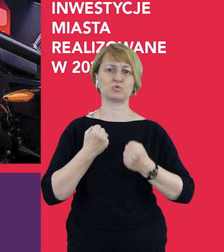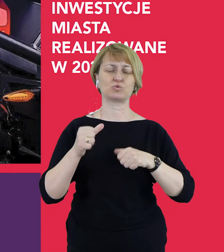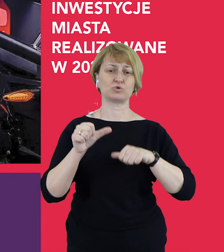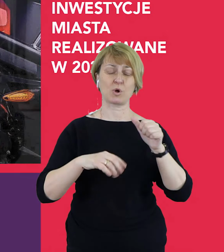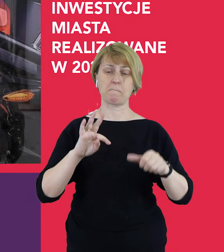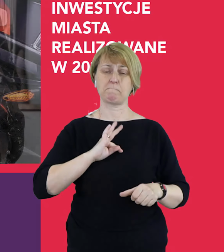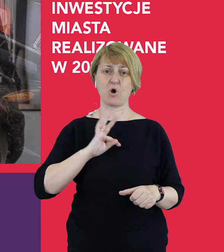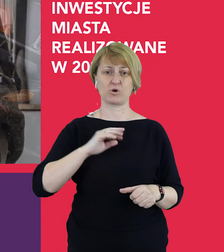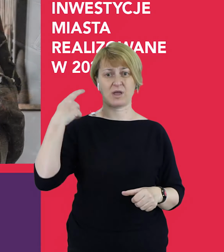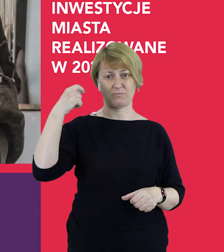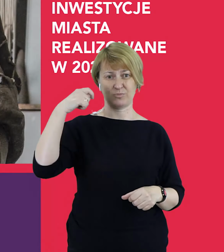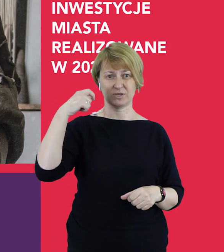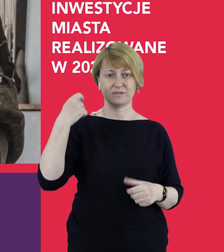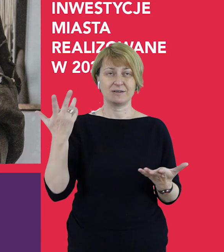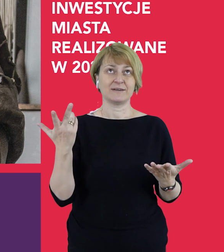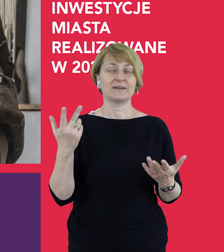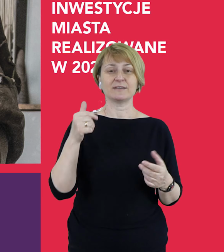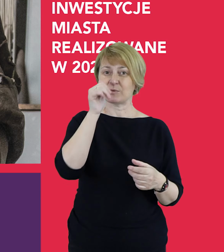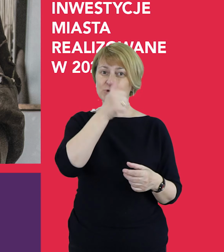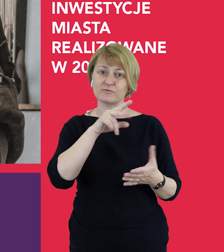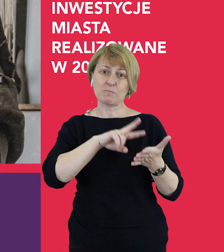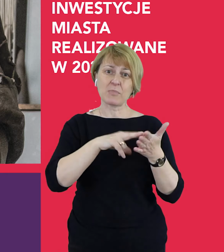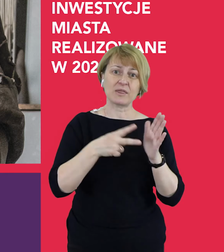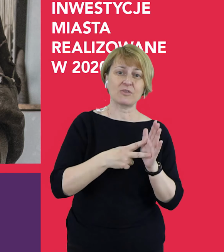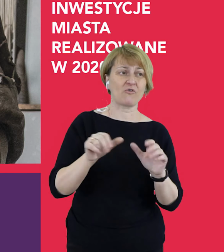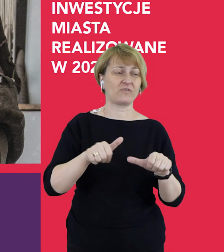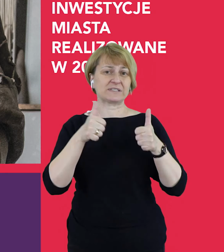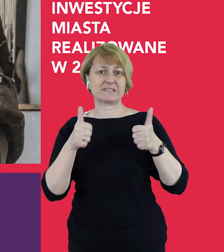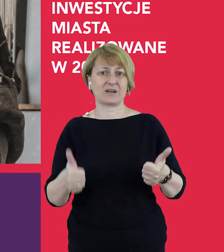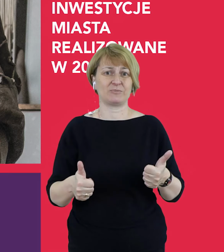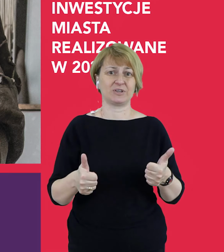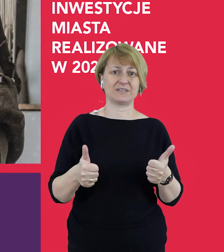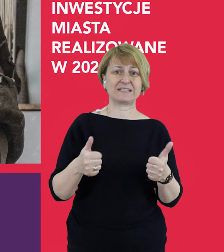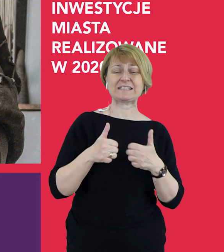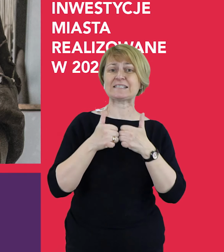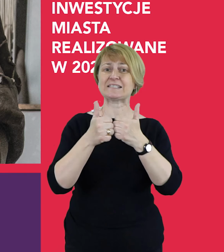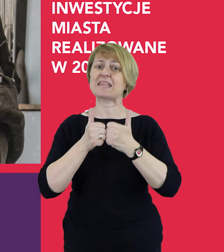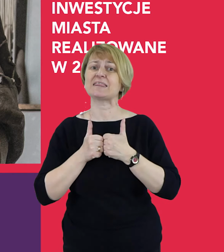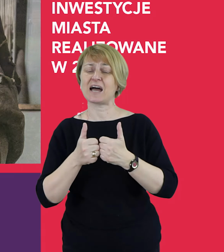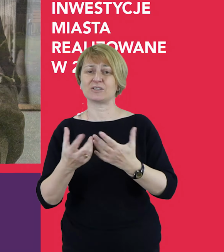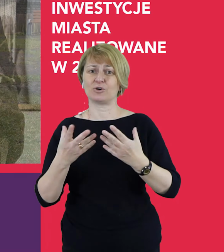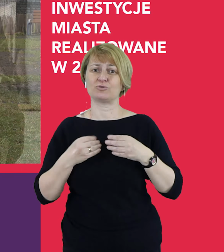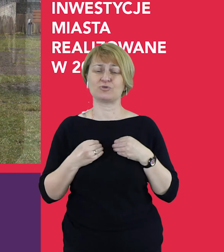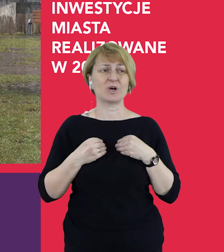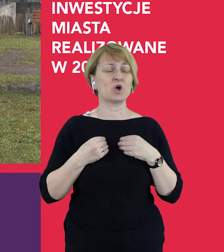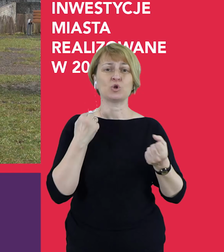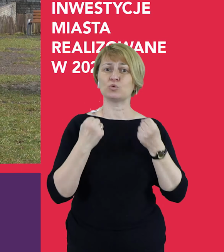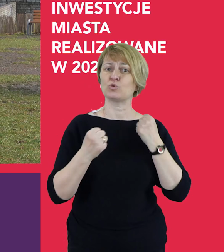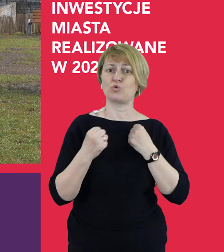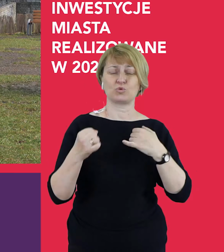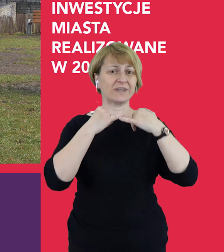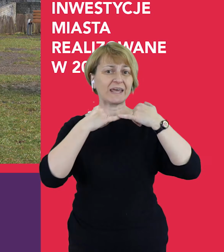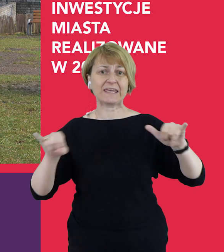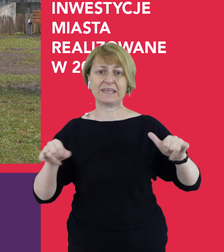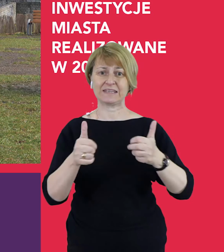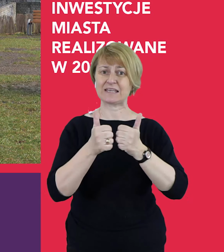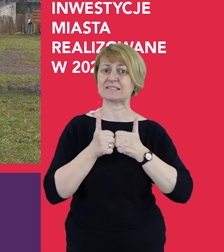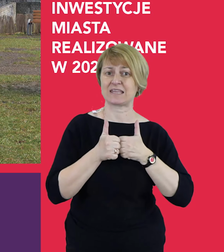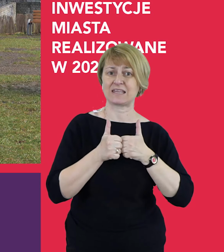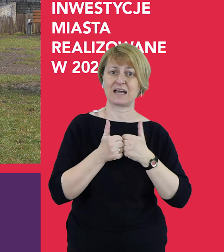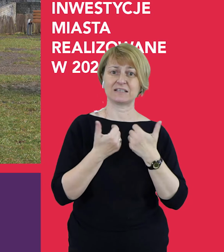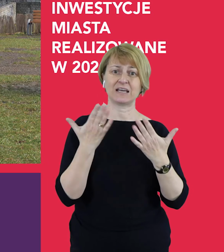roku mojej kadencji, jeżeli chodzi o przewidywalność, stabilność i wyzwania, przed którymi stanęliśmy, te nietypowe